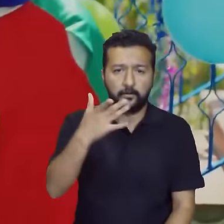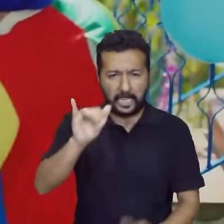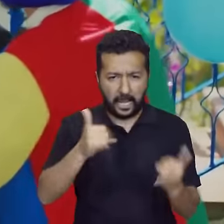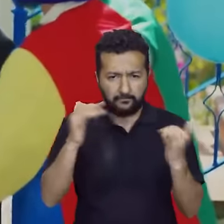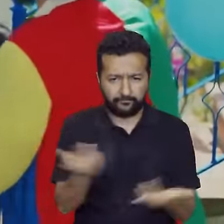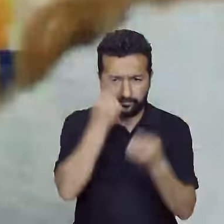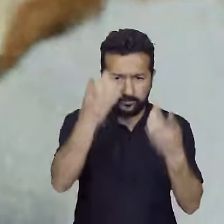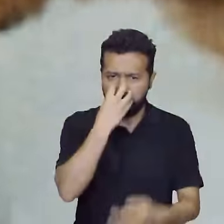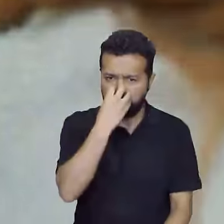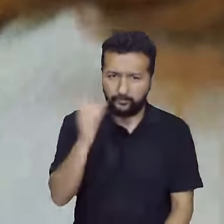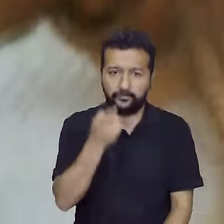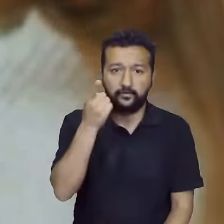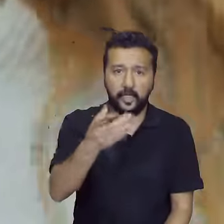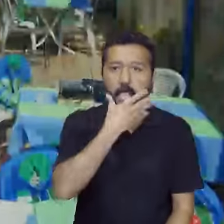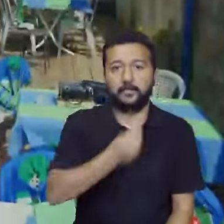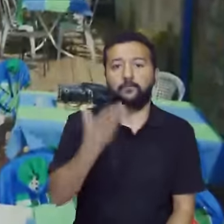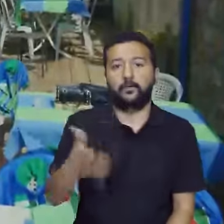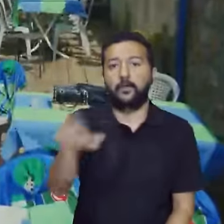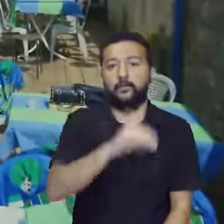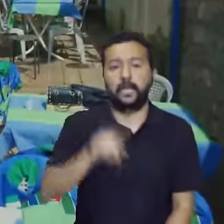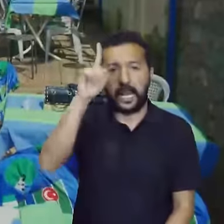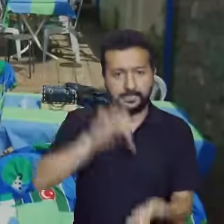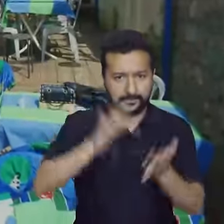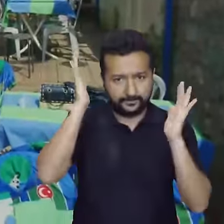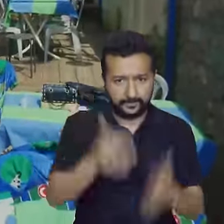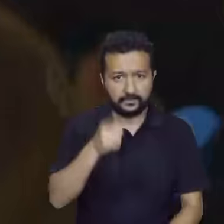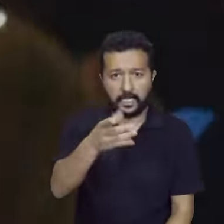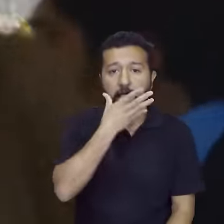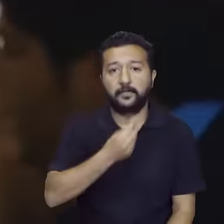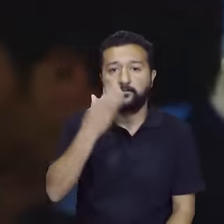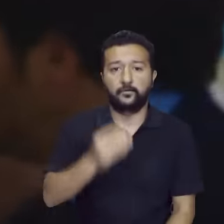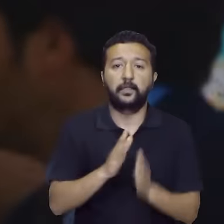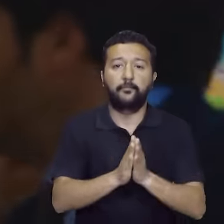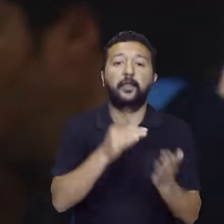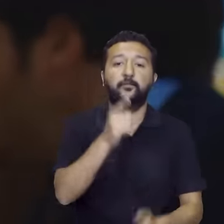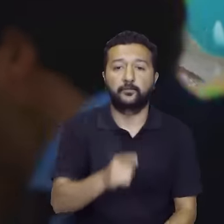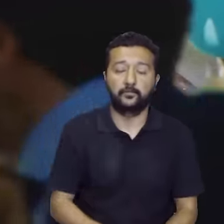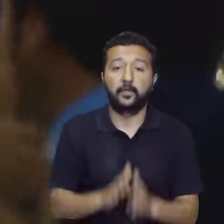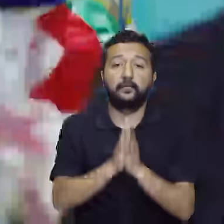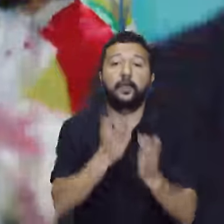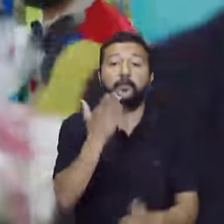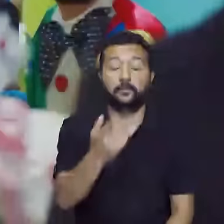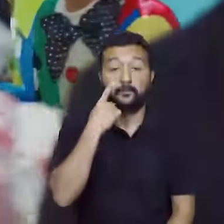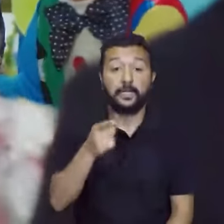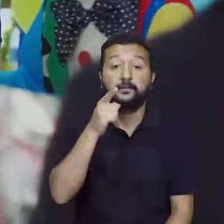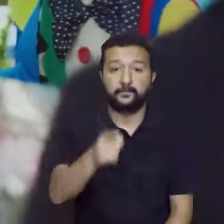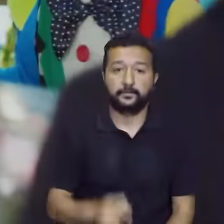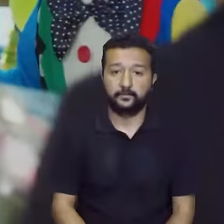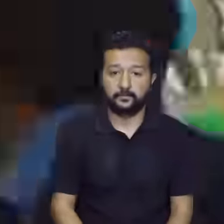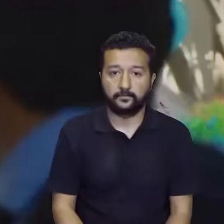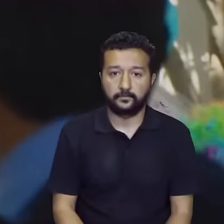hokkabazmış, sensin hokkabaz değil mi? Hokkabazlar ayıp oluyor. Allah seni kahretsin. Ayıp oluyor. Pardon. Pardon. Bakar